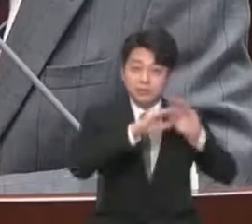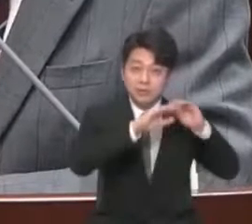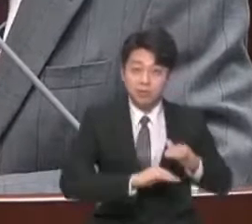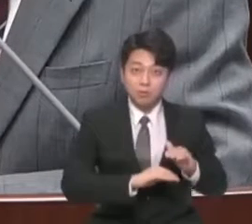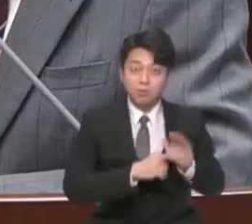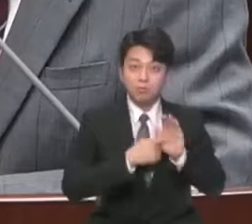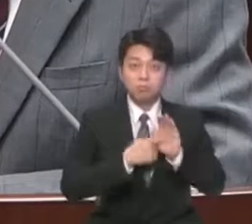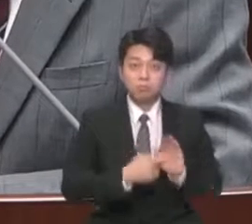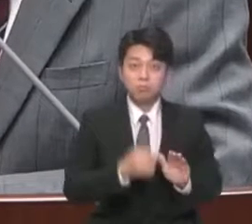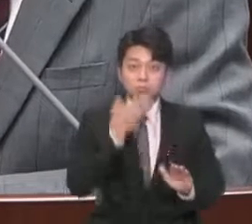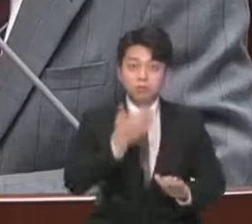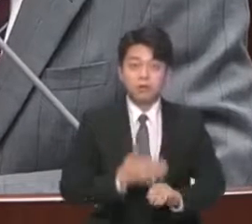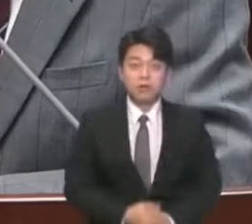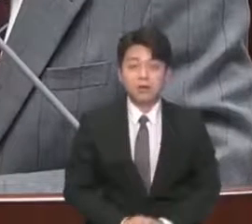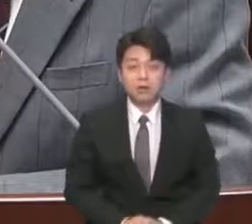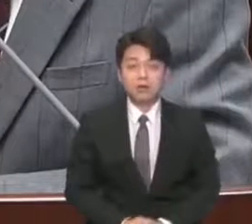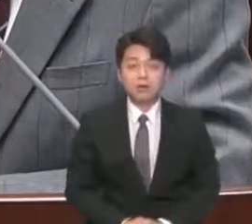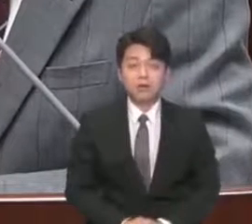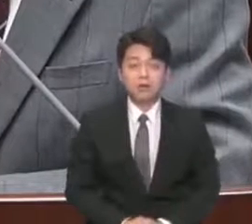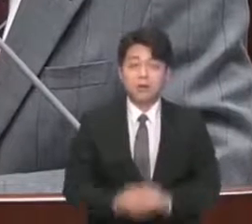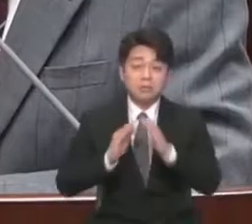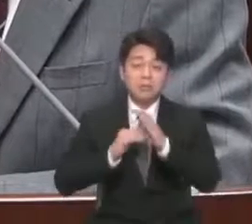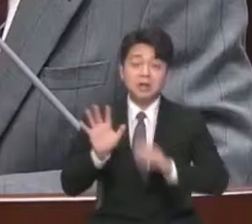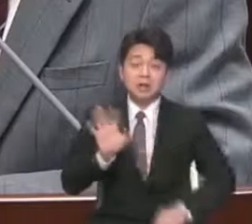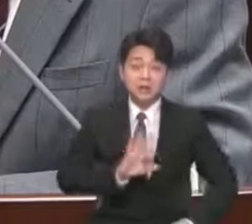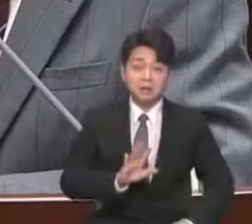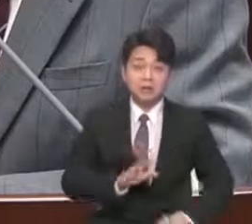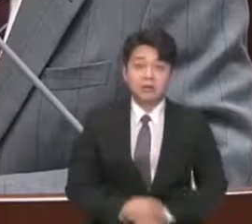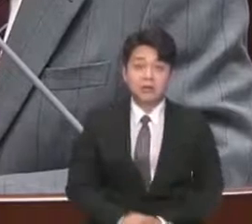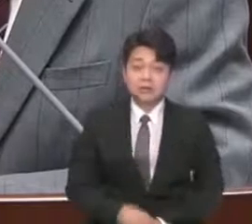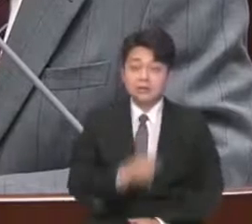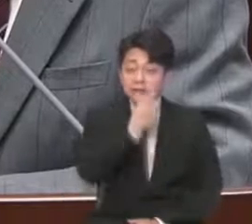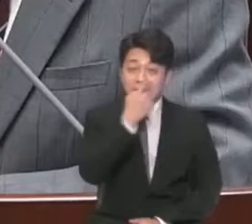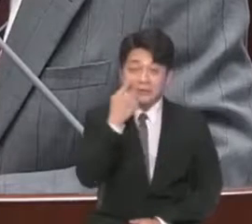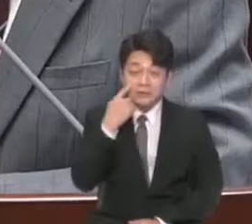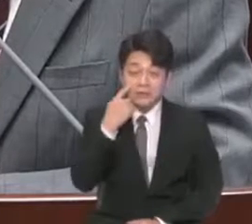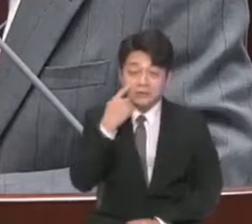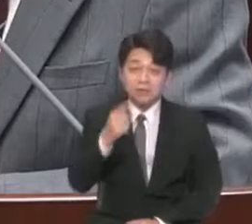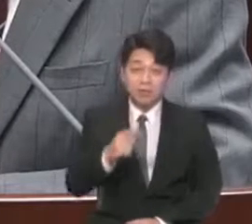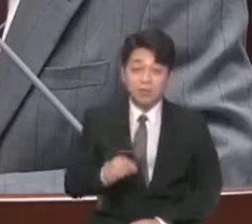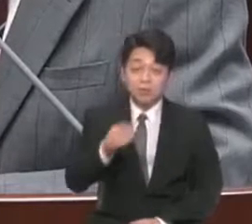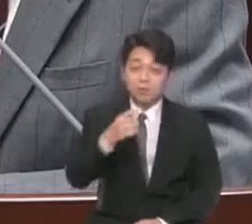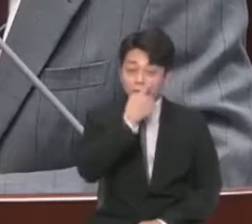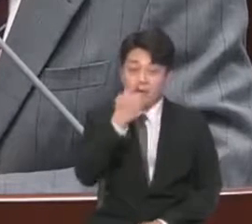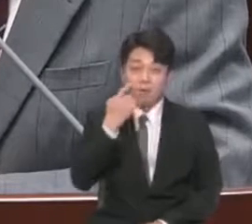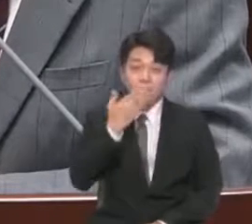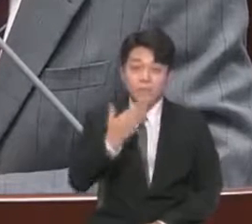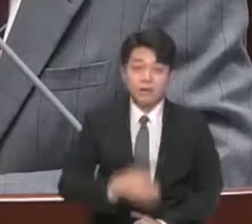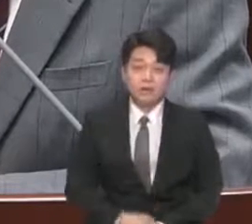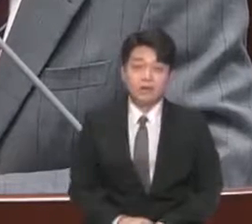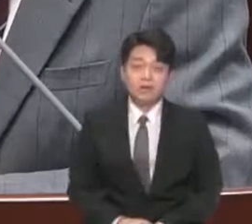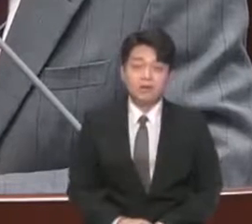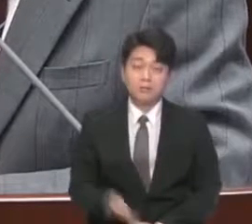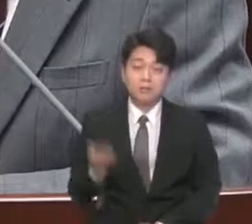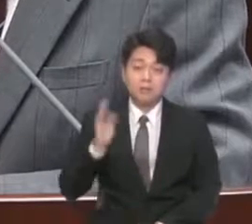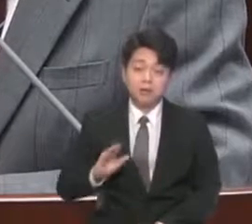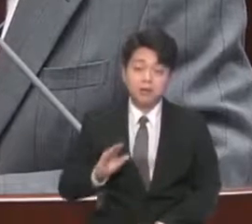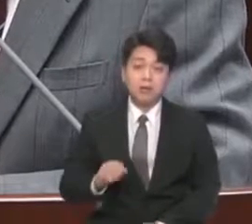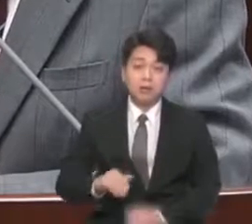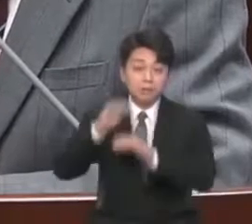사실관계만 확인해도 국방부가 해줘야 되는 거 아니냐. 그런 차에 어디에서 자료가 흘려나갔는지